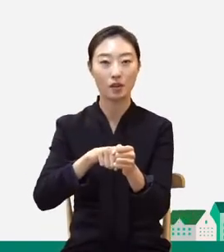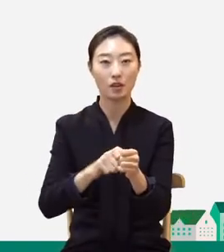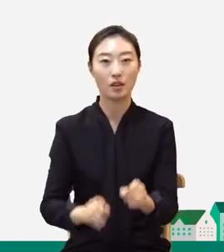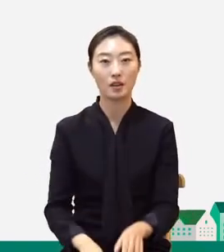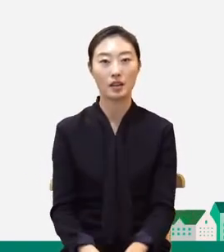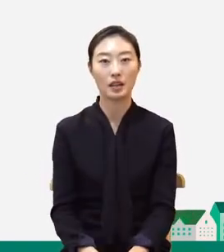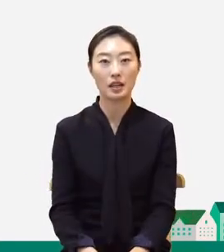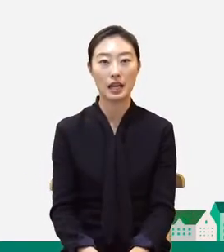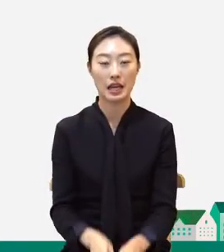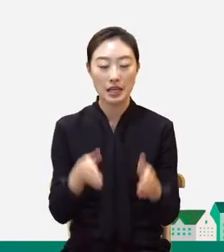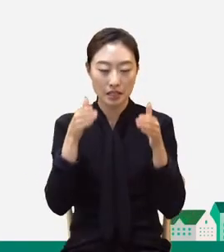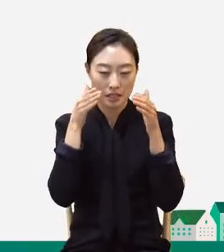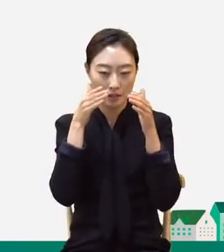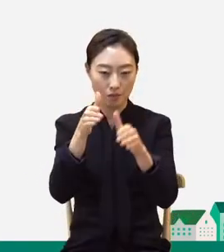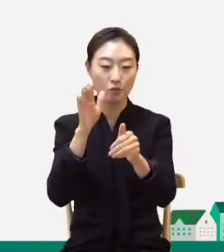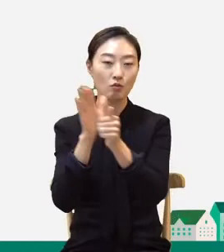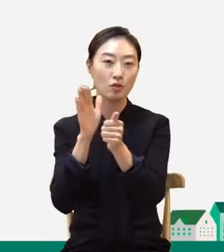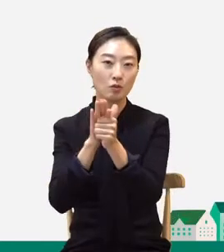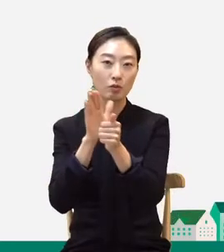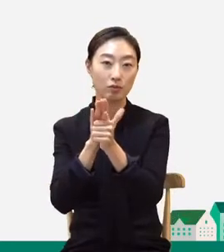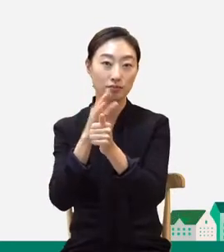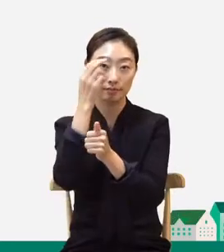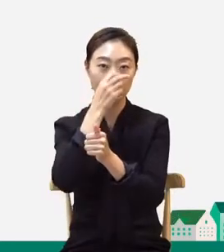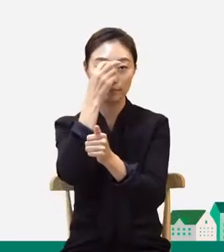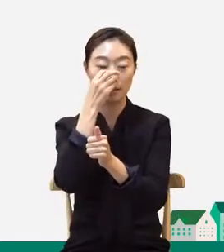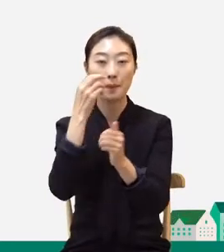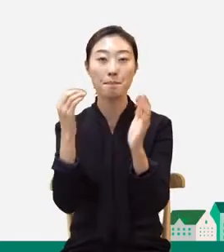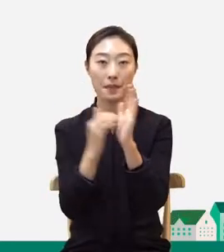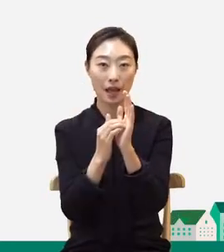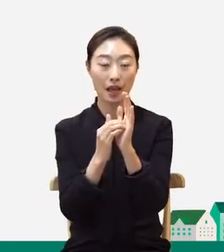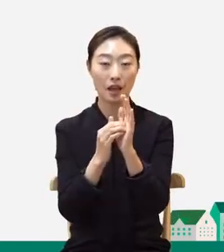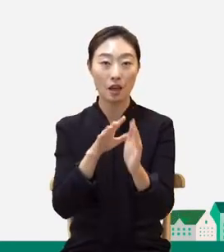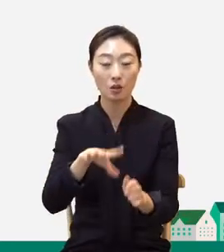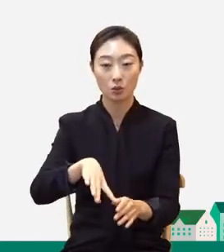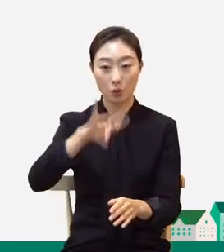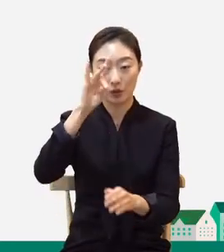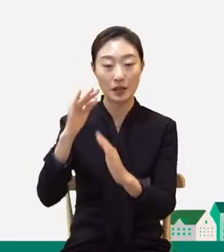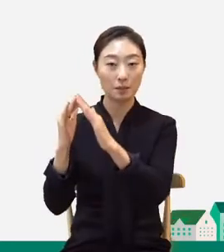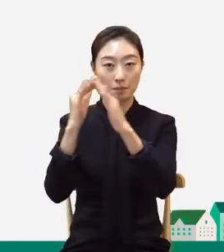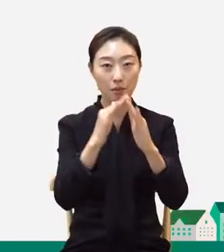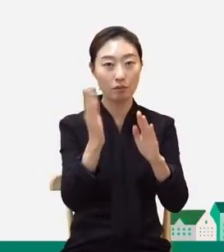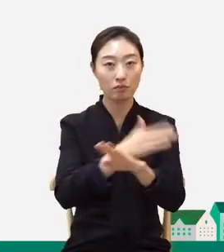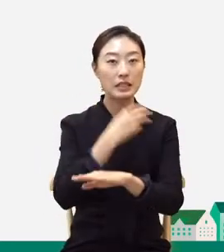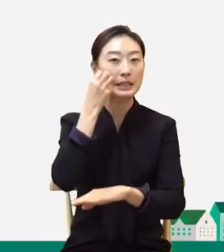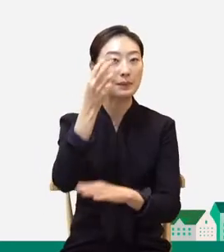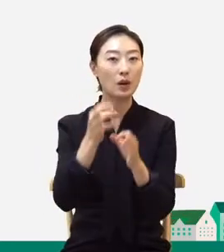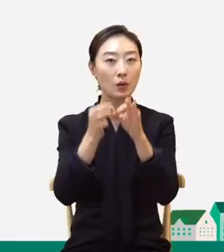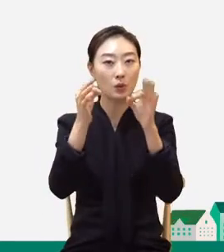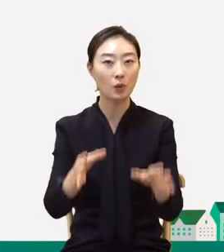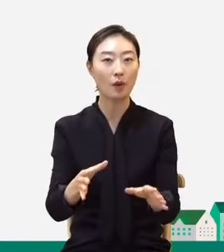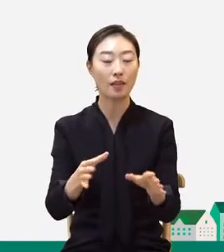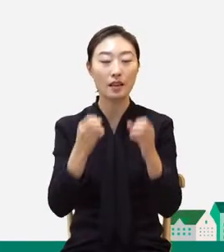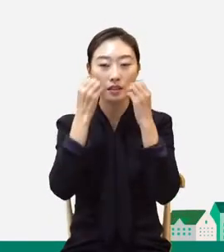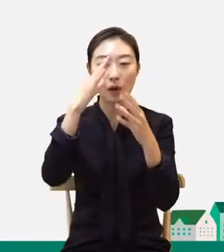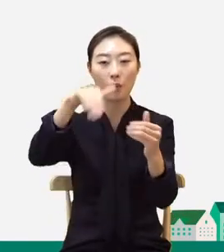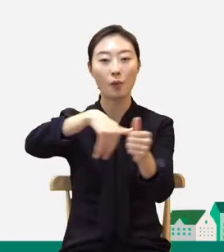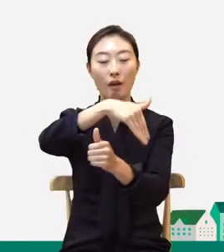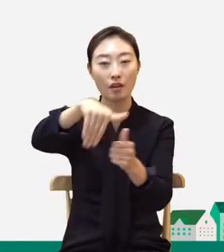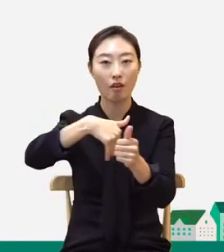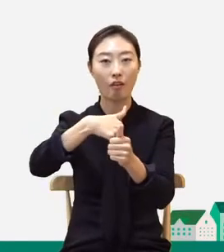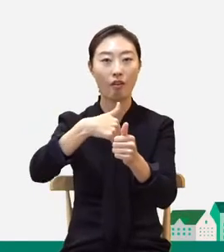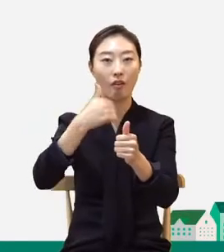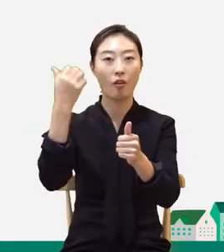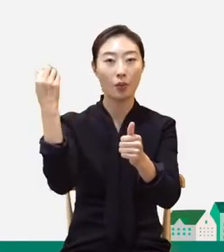위해서 굉장히 좀 집중적인 지원을 한 부분이 있습니다. 그래서 초기 입주부터 3개월까지는 좀 새로운 환경에서